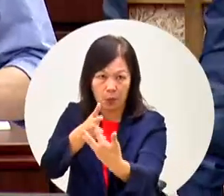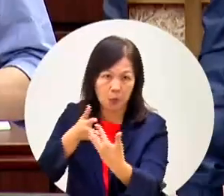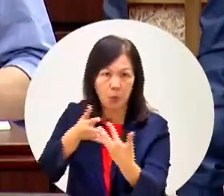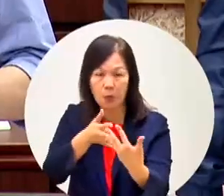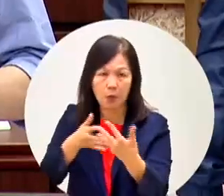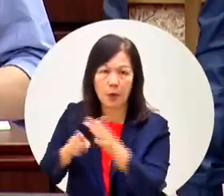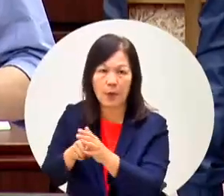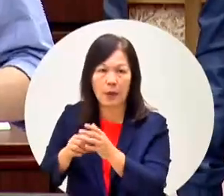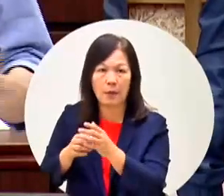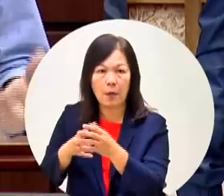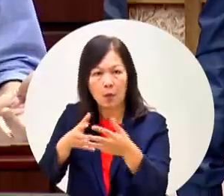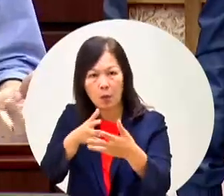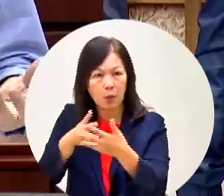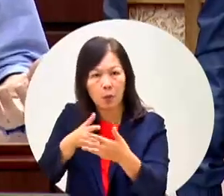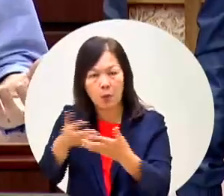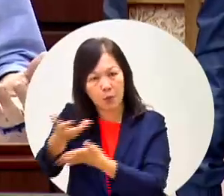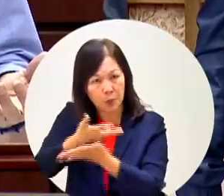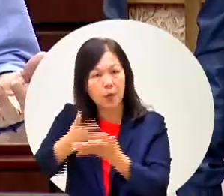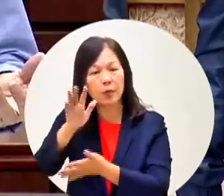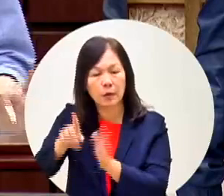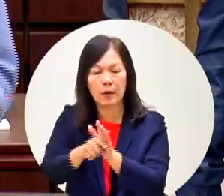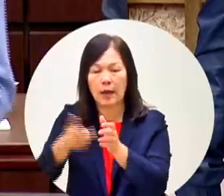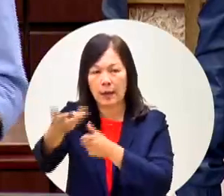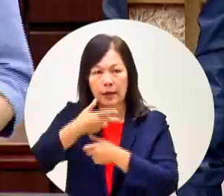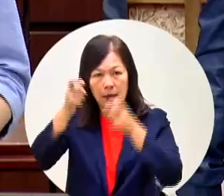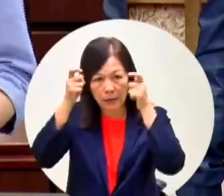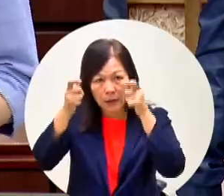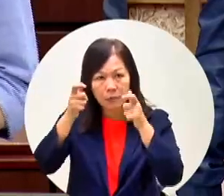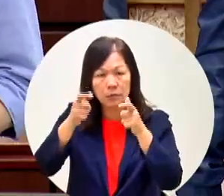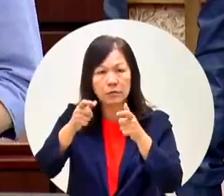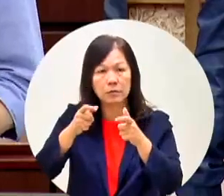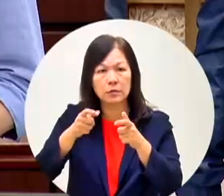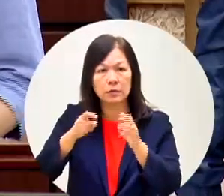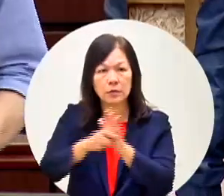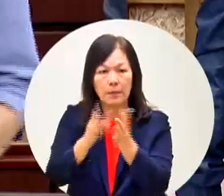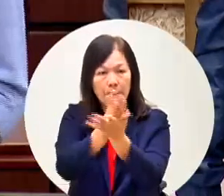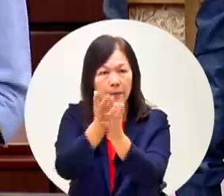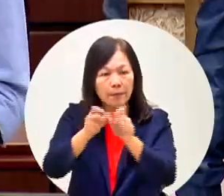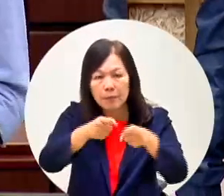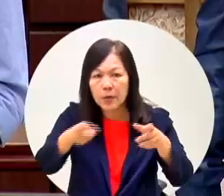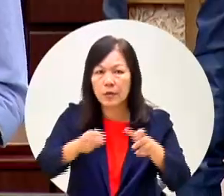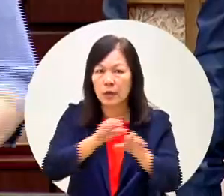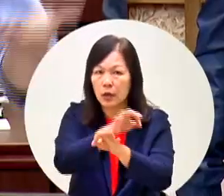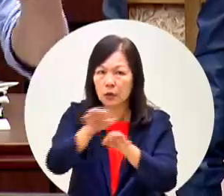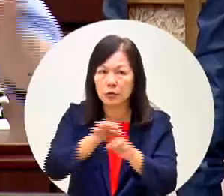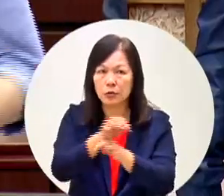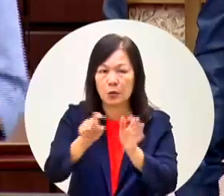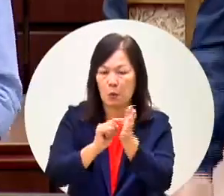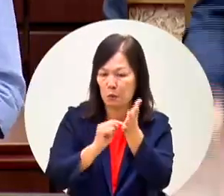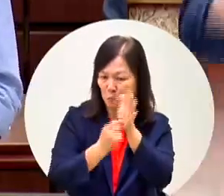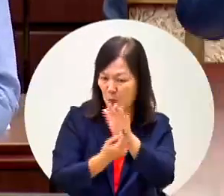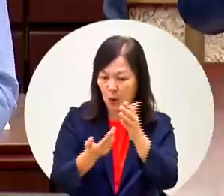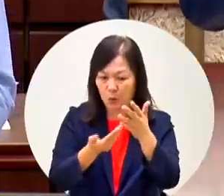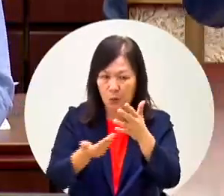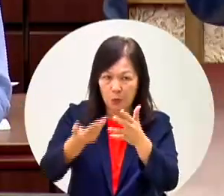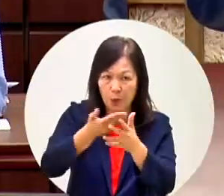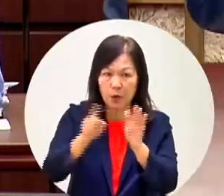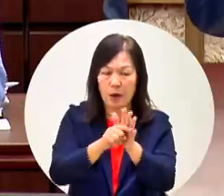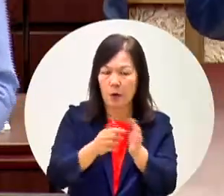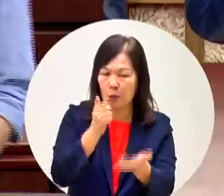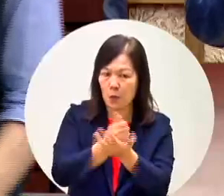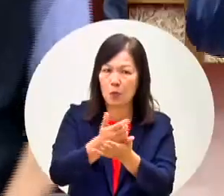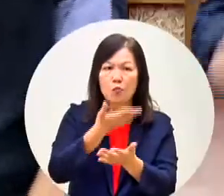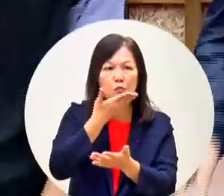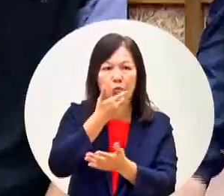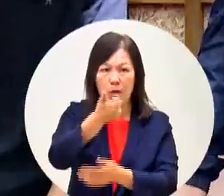雄市各方面经济可以显著的提升，得到很大的好处。 这是特别跟刘德林议员报告。 两